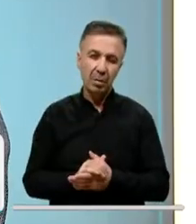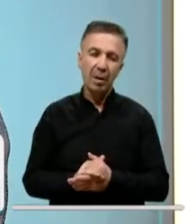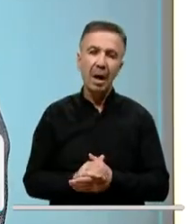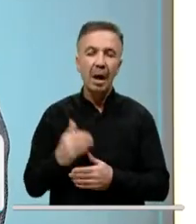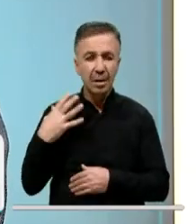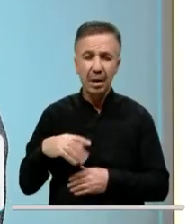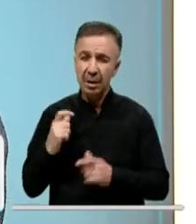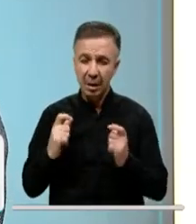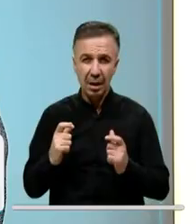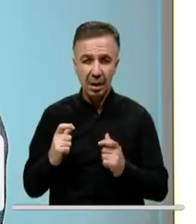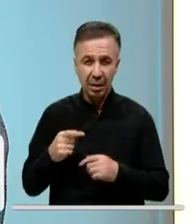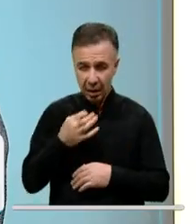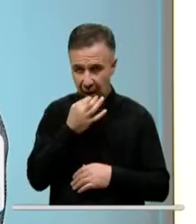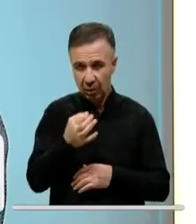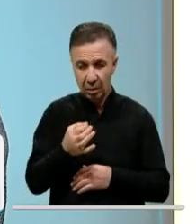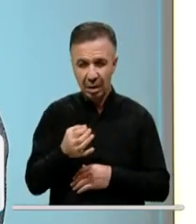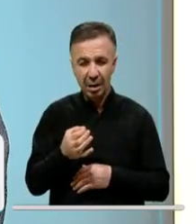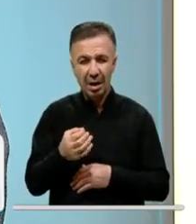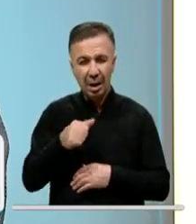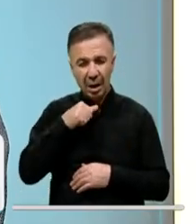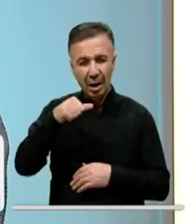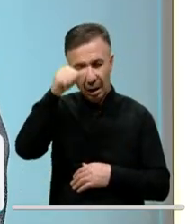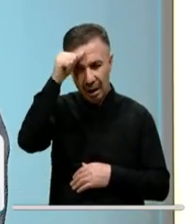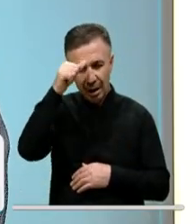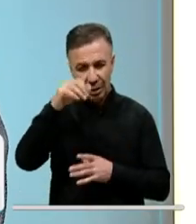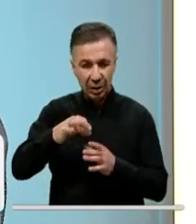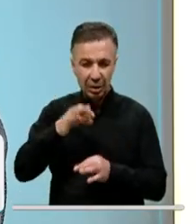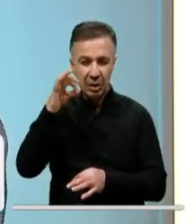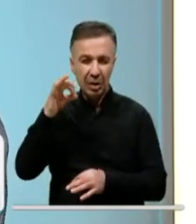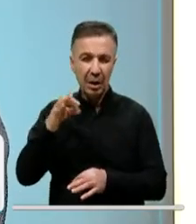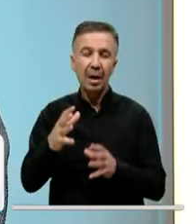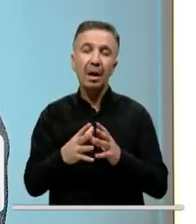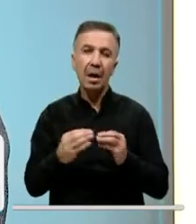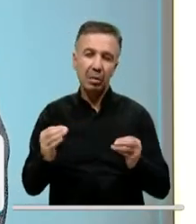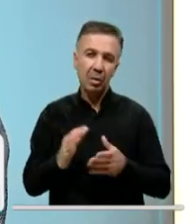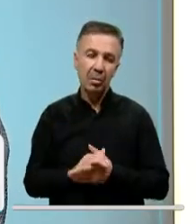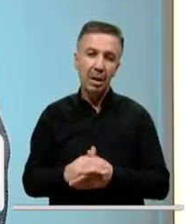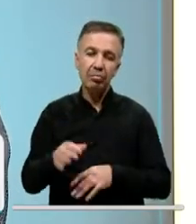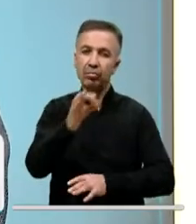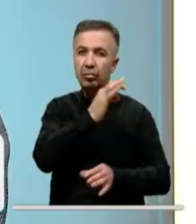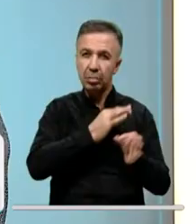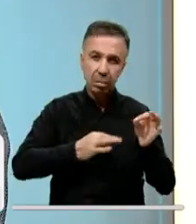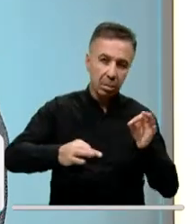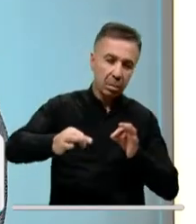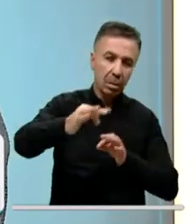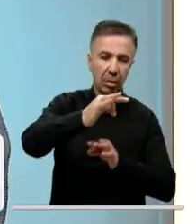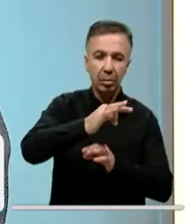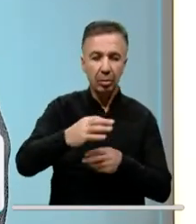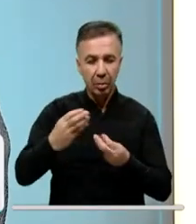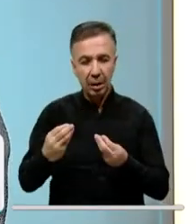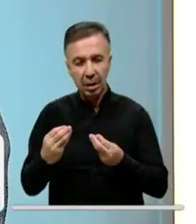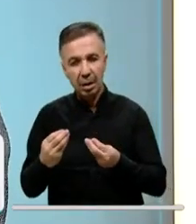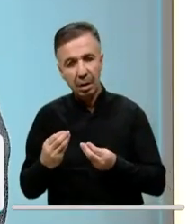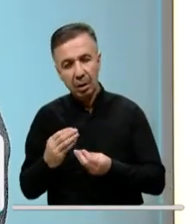verilirse hacılarımızın hepsi kaybolur. Ondan dolayı belli bir organizasyon içerisinde hareket ettiğimiz için